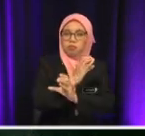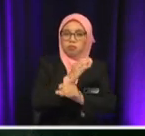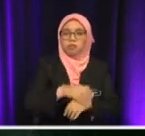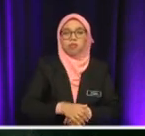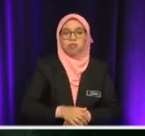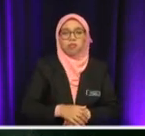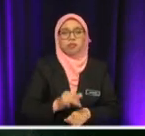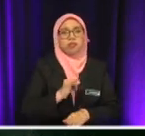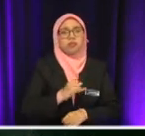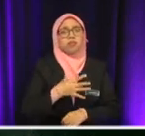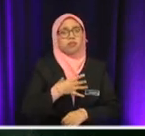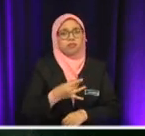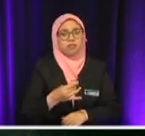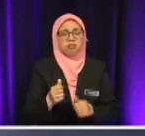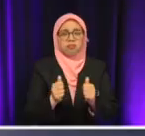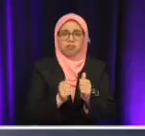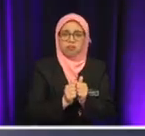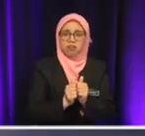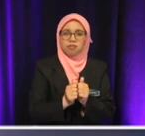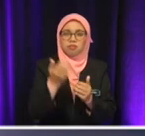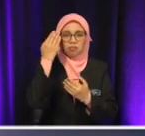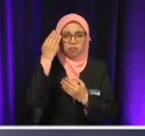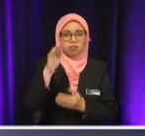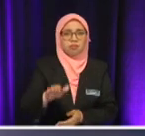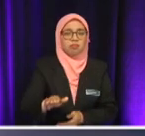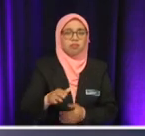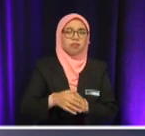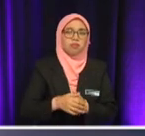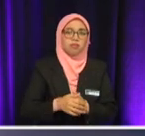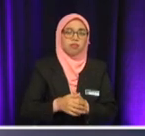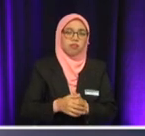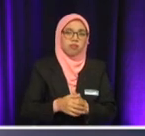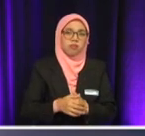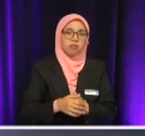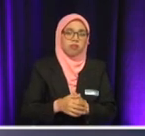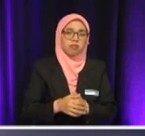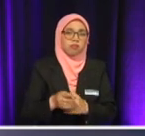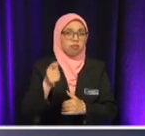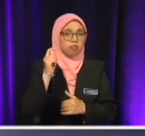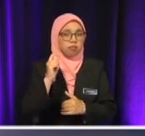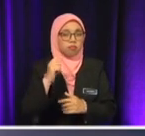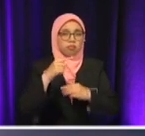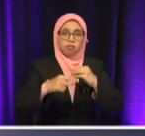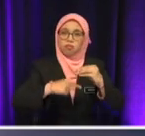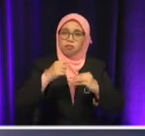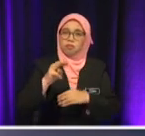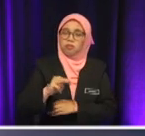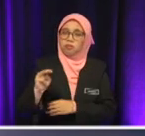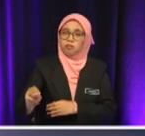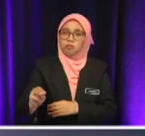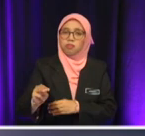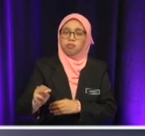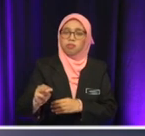cikgu sampaikan mengenai murid-murid atau kanak-kanak berkeperluan pendidikan khas. Jadi saya tertanya-tanya bagaimana cara